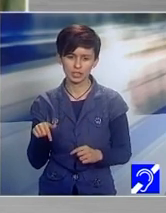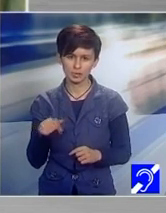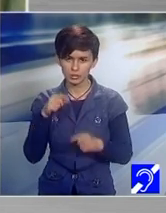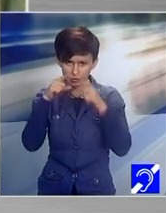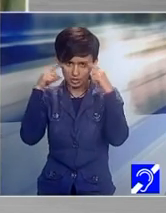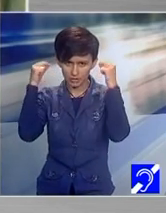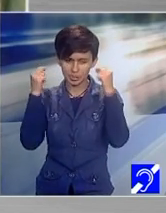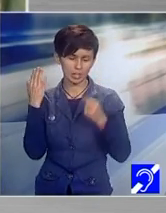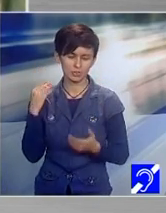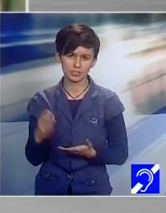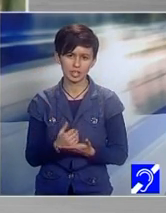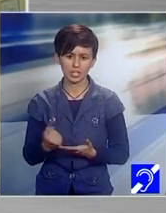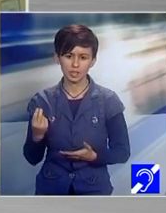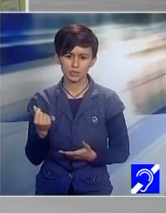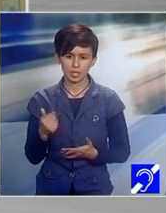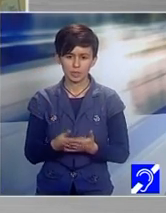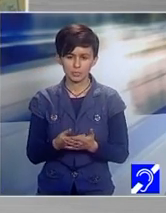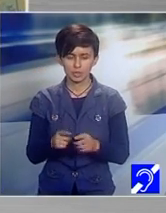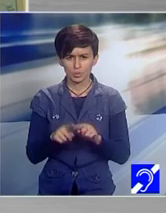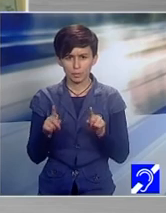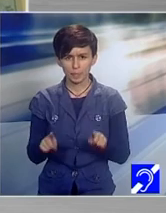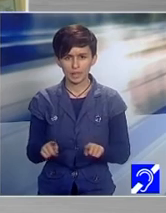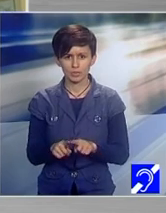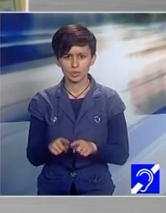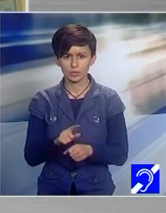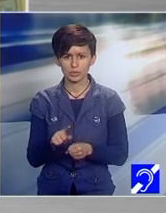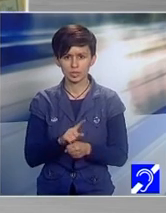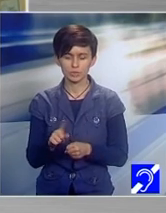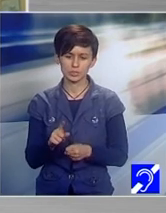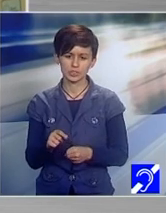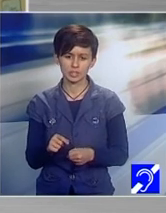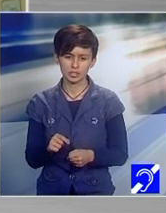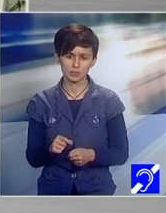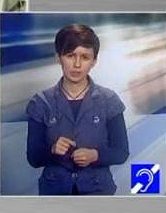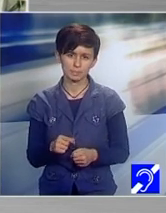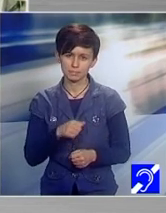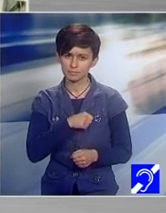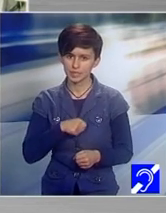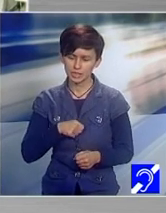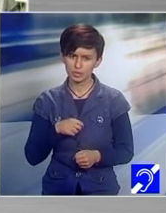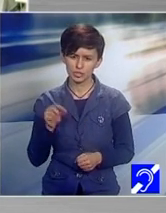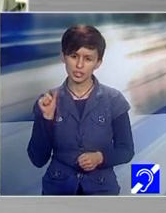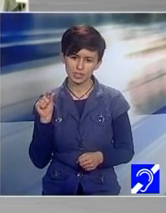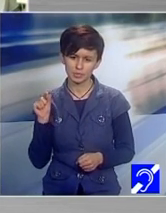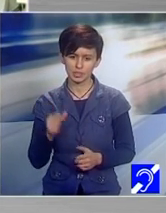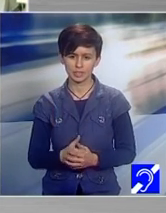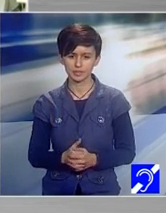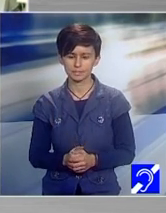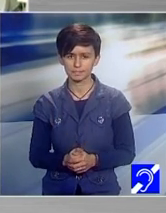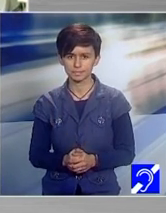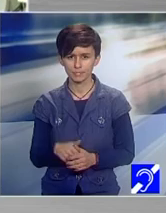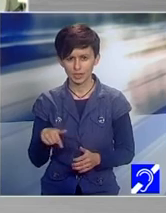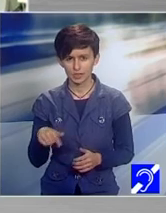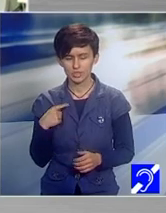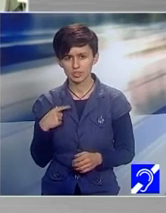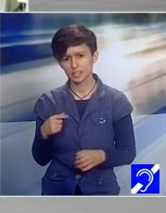aduna bani pentru trusă de chirurgie minim-invazivă. Acesta este, să spun așa, trendul modern astăzi în chirurgie